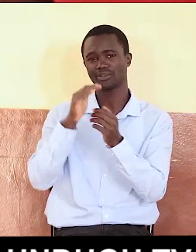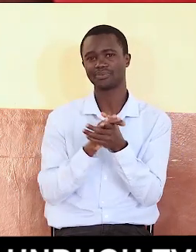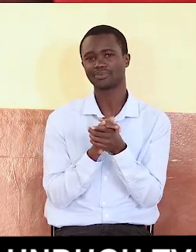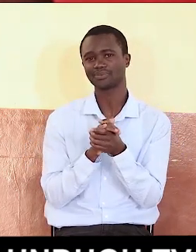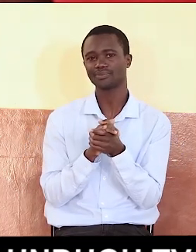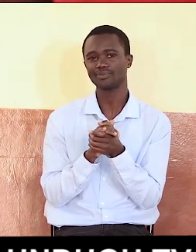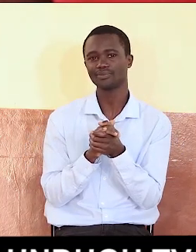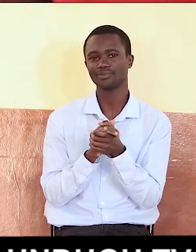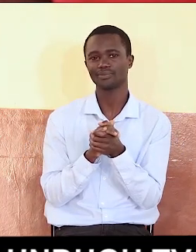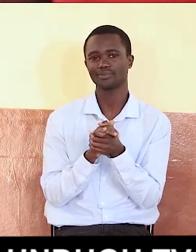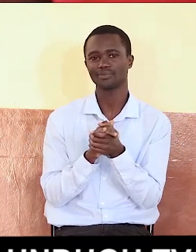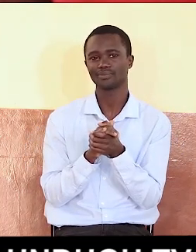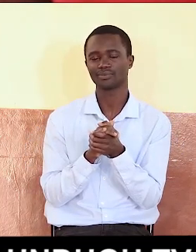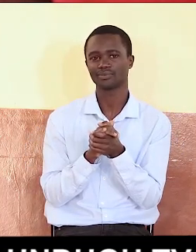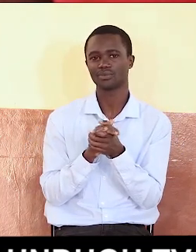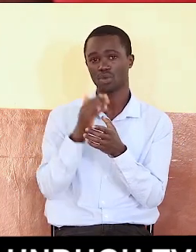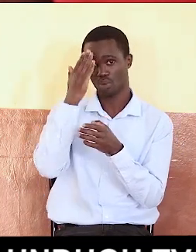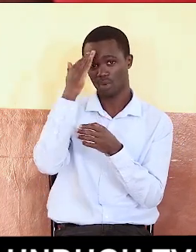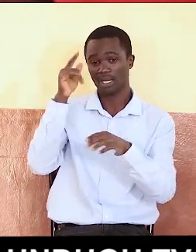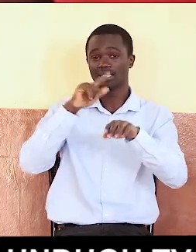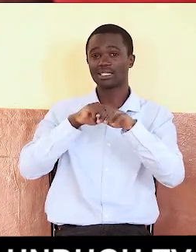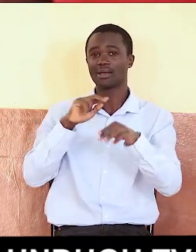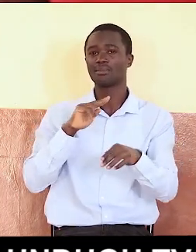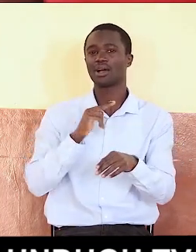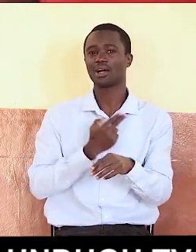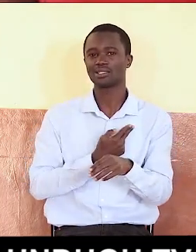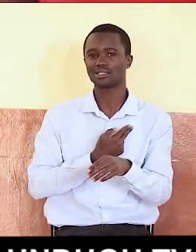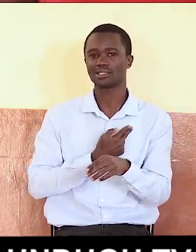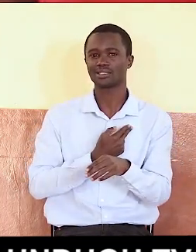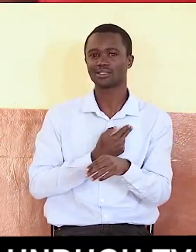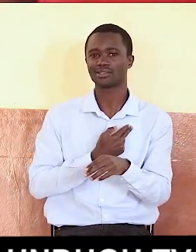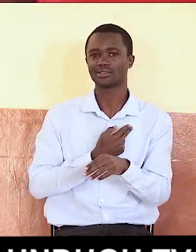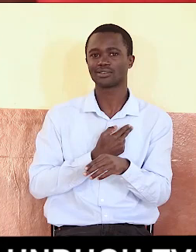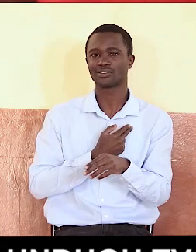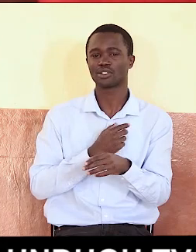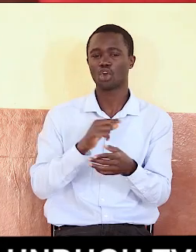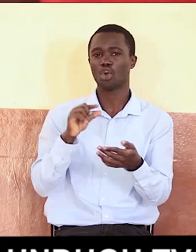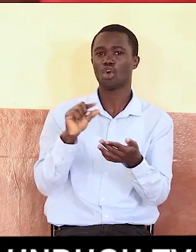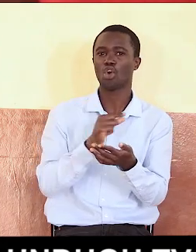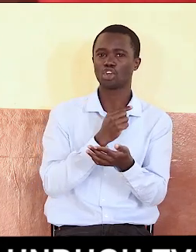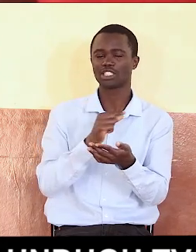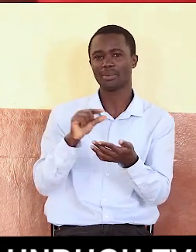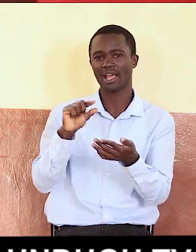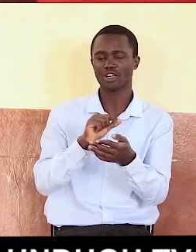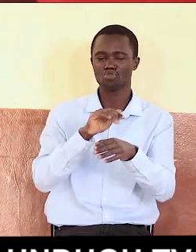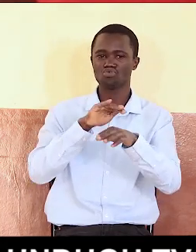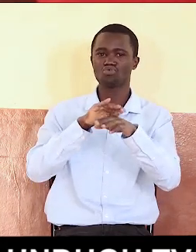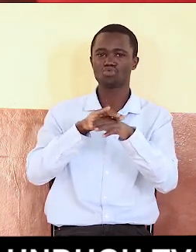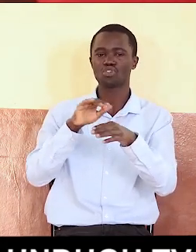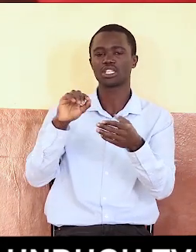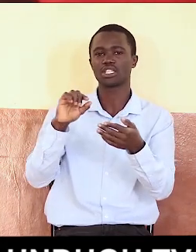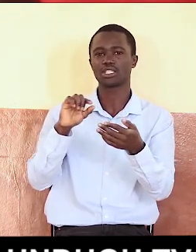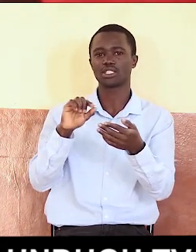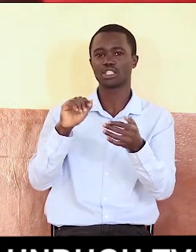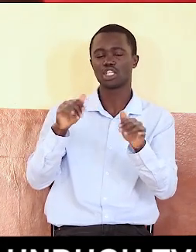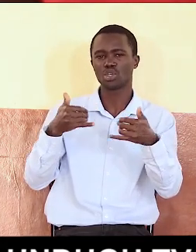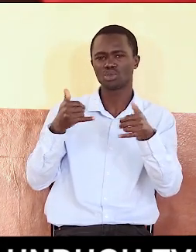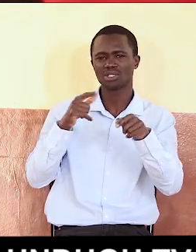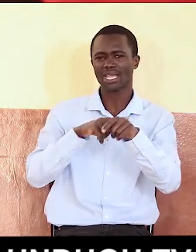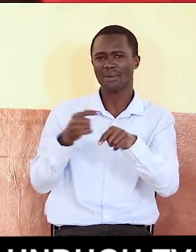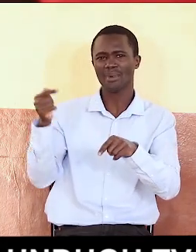Kwa sababu hata wakati wetu, wakati gospel ama habari njema ilipokuja hapa